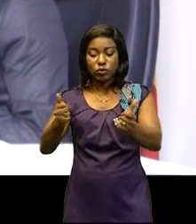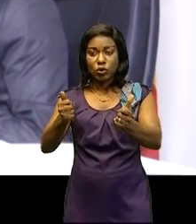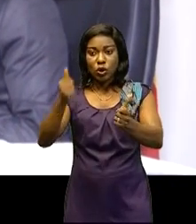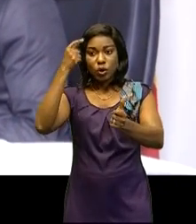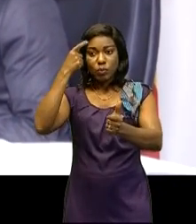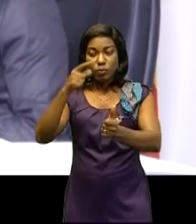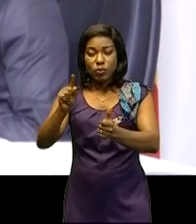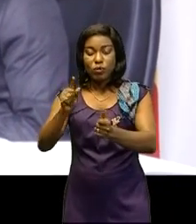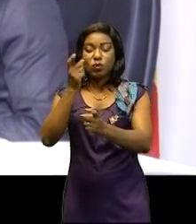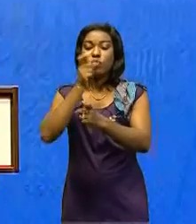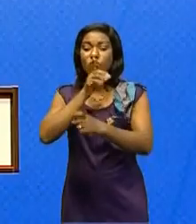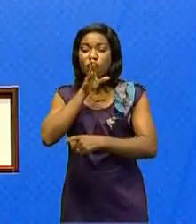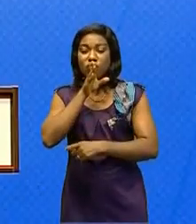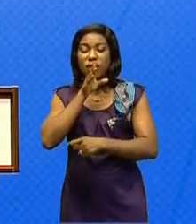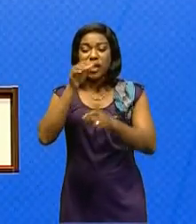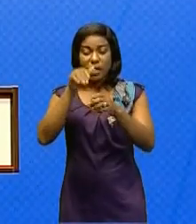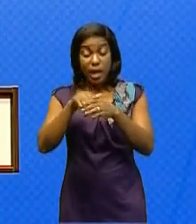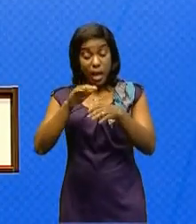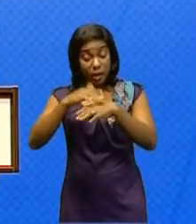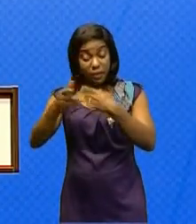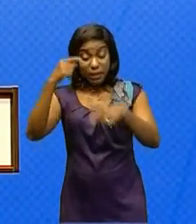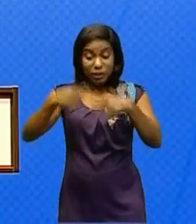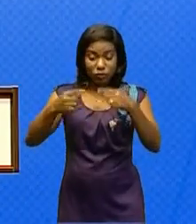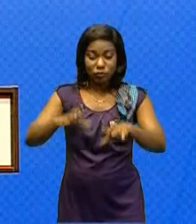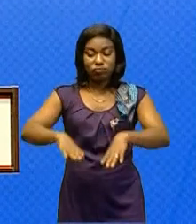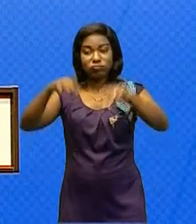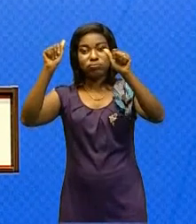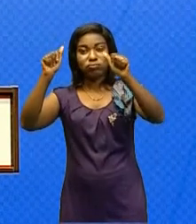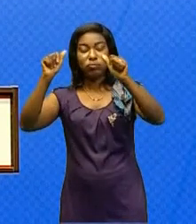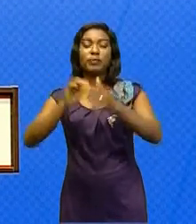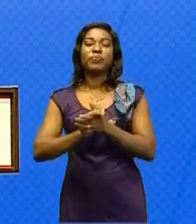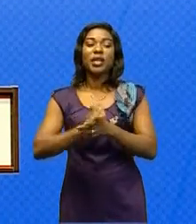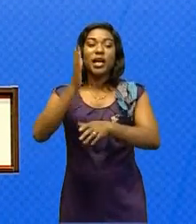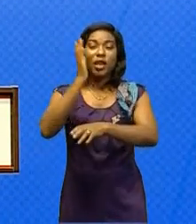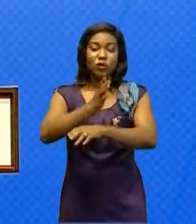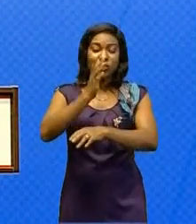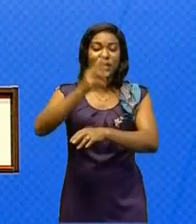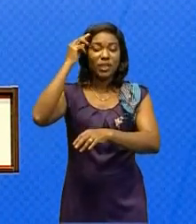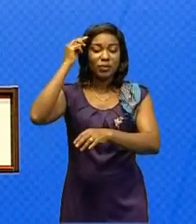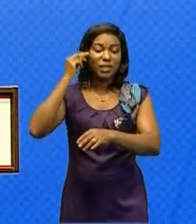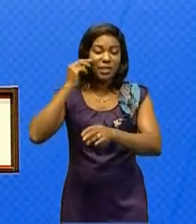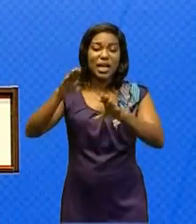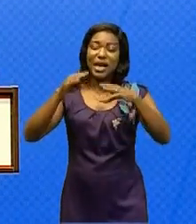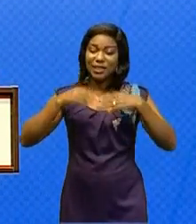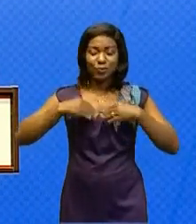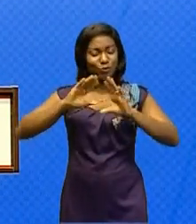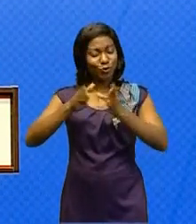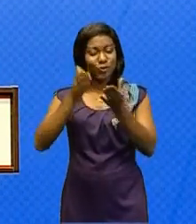holistique et durable. Après débat et délibération, le Conseil des ministres a approuvé ces